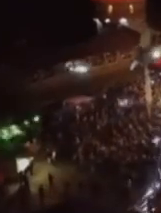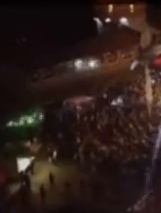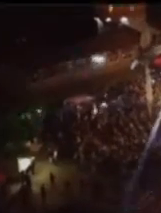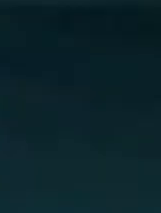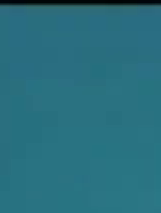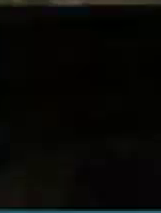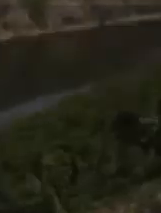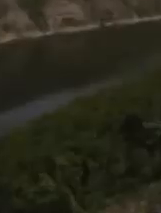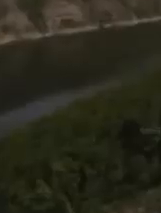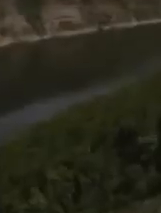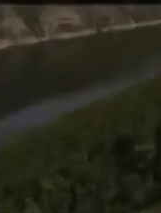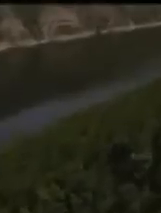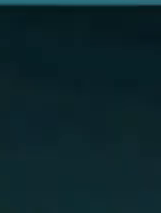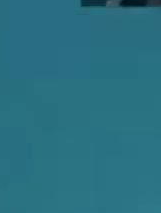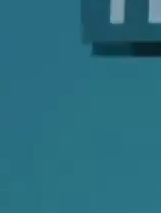Музика